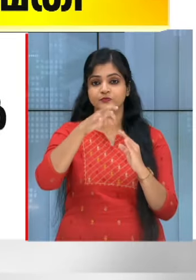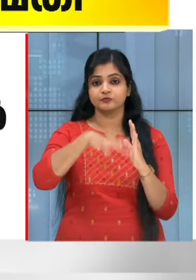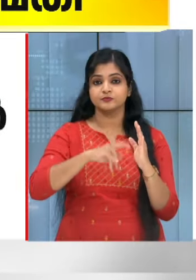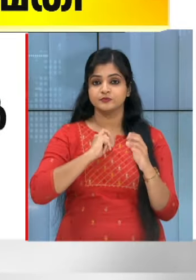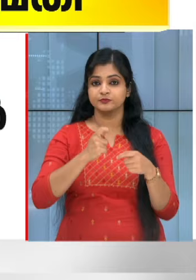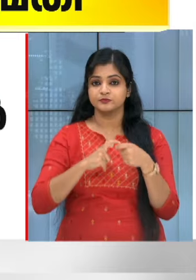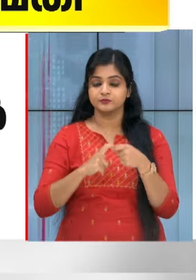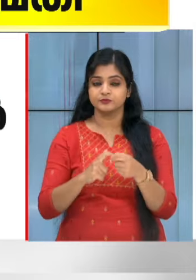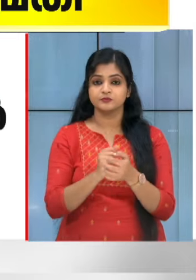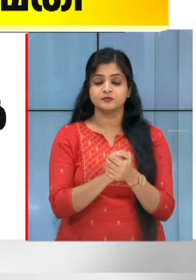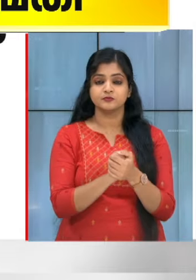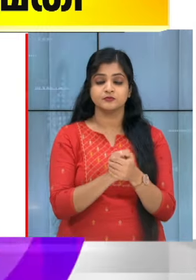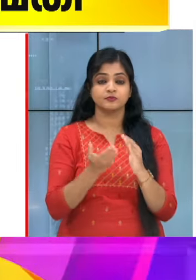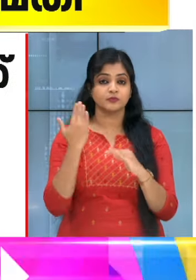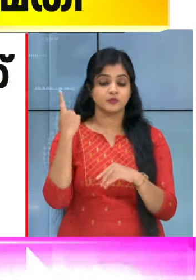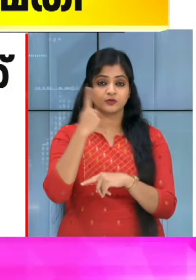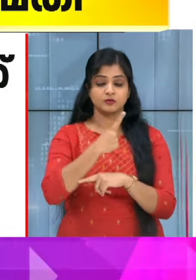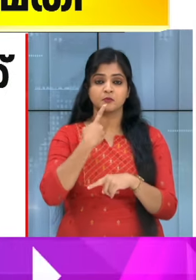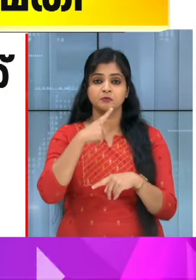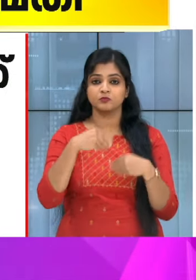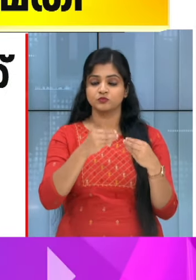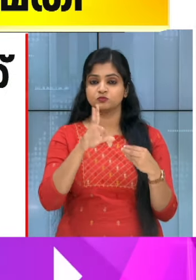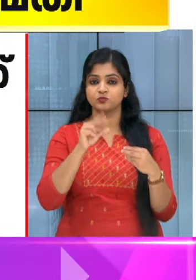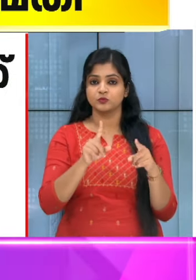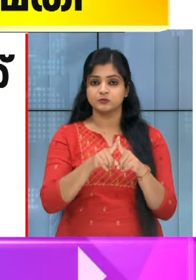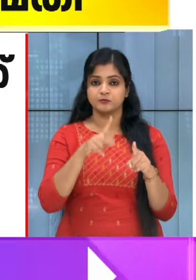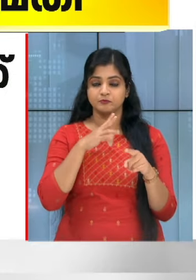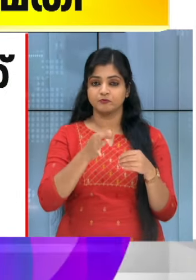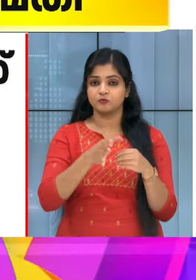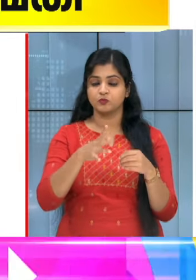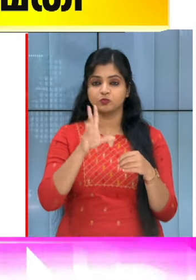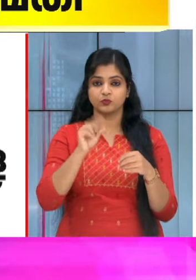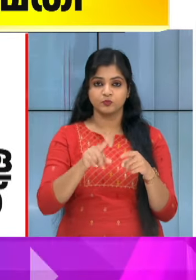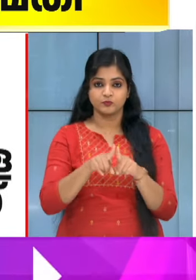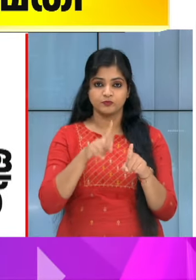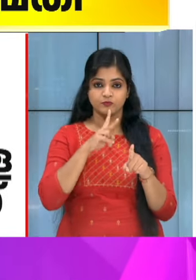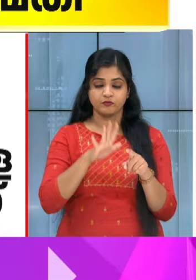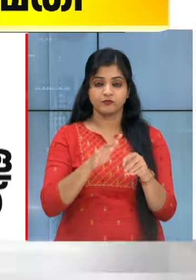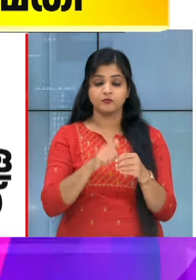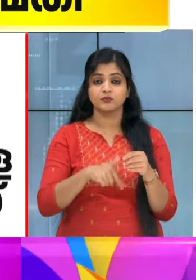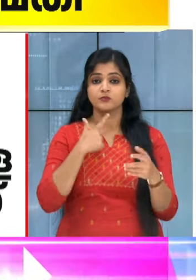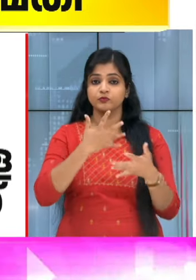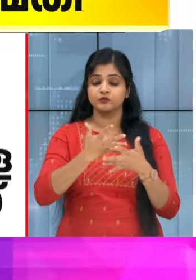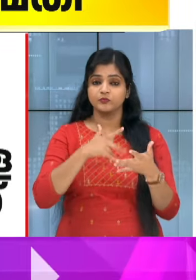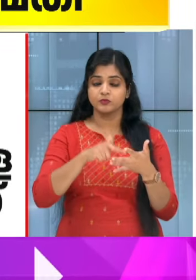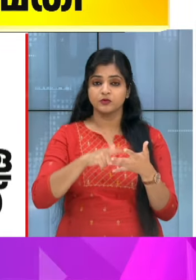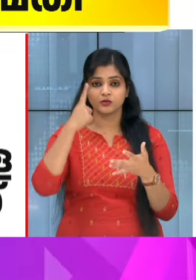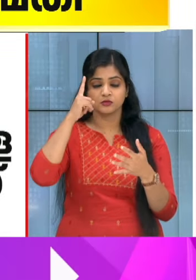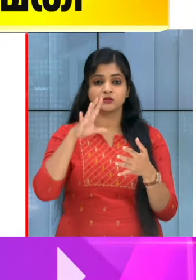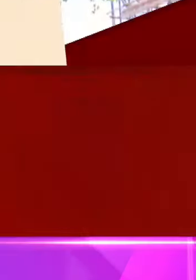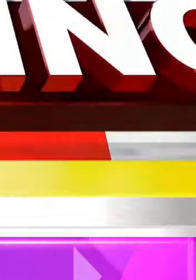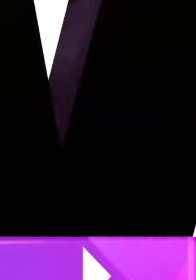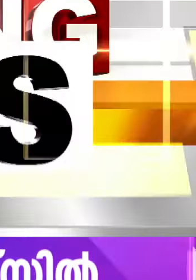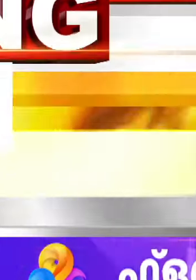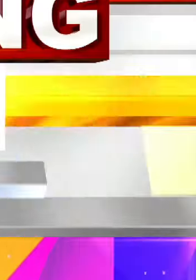വിശദാംശങ്ങളുമായി. സുർജിത്ത്, കഴിഞ്ഞ ദിവസം അനുമതി നിഷേധിക്കുകയാണ് ചെയ്തത് വെടിക്കെട്ടിന്. ഇന്ന് ഉണ്ടായ ചർച്ചയിൽ എന്തൊക്കെ ധാരണപ്രകാരമാണ് അനുമതി